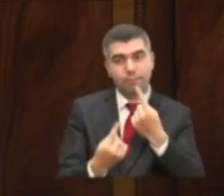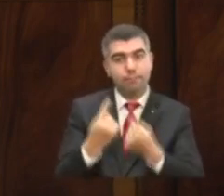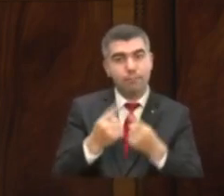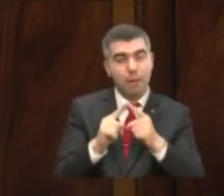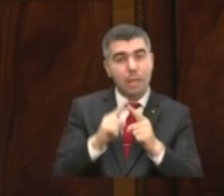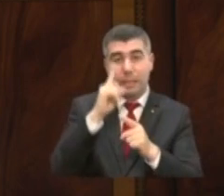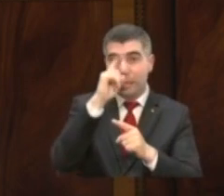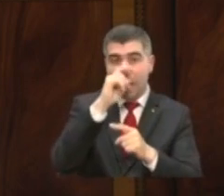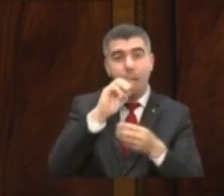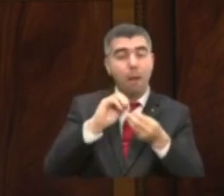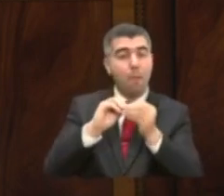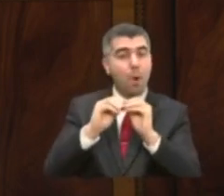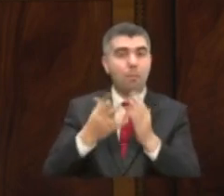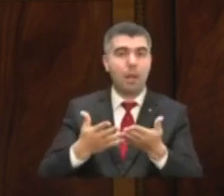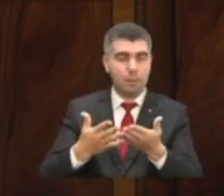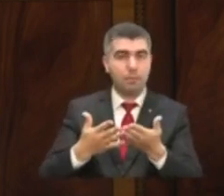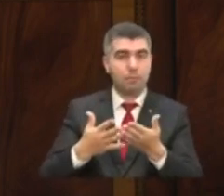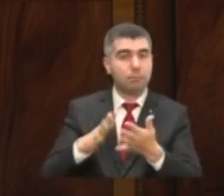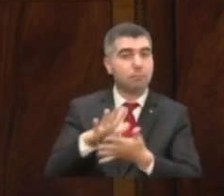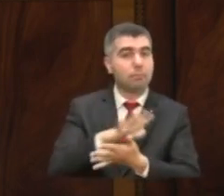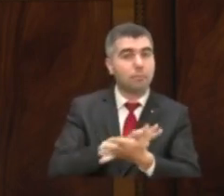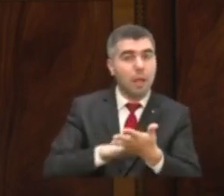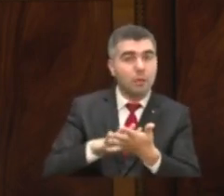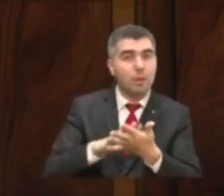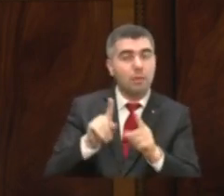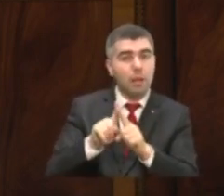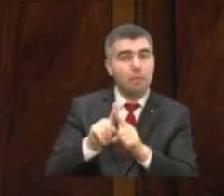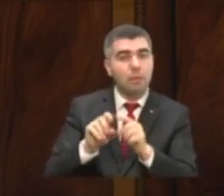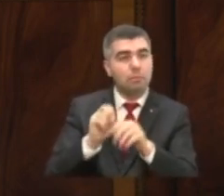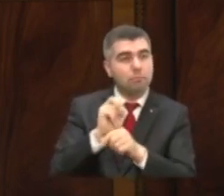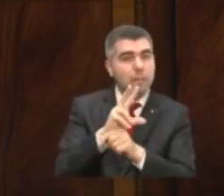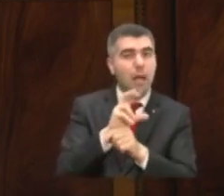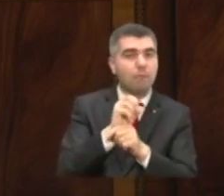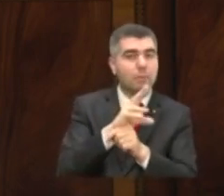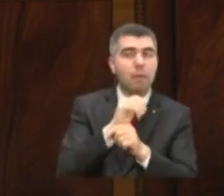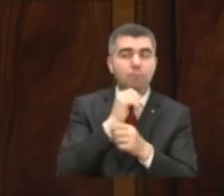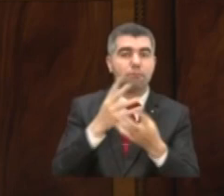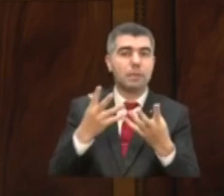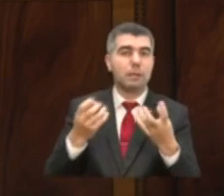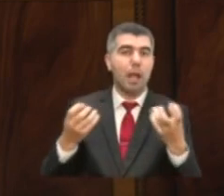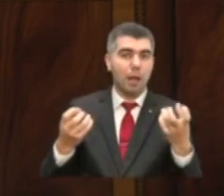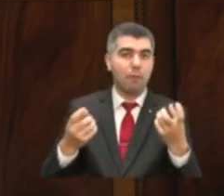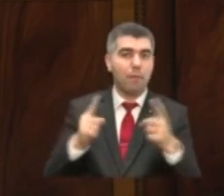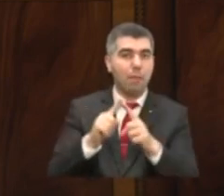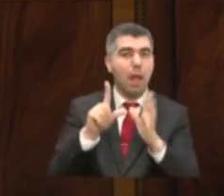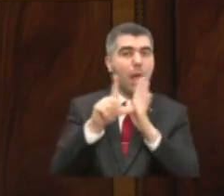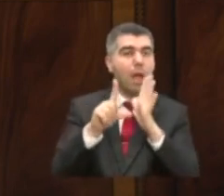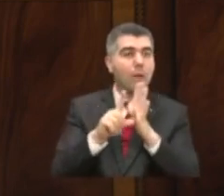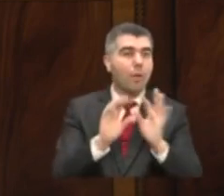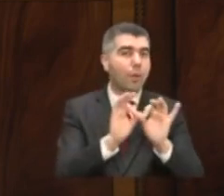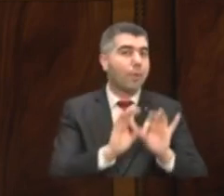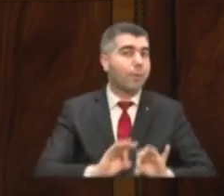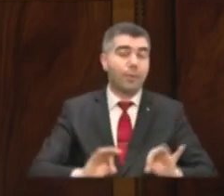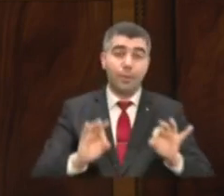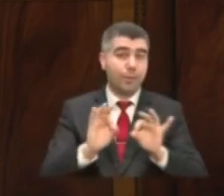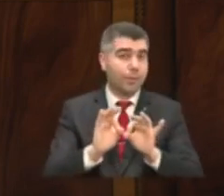الاجتماعي والذي من تمظهراته تفاقم هجرة الطاقات والهجرة غير القانونية للشباب